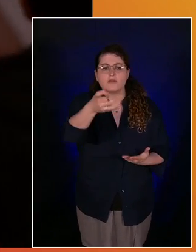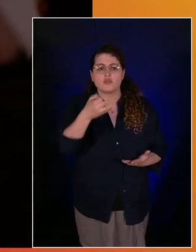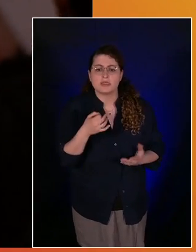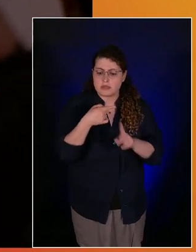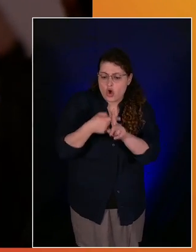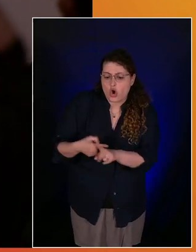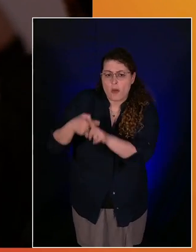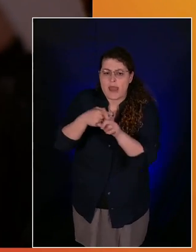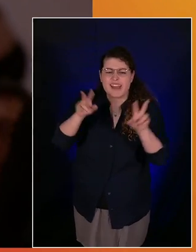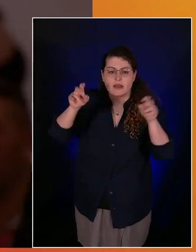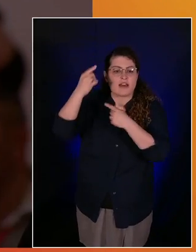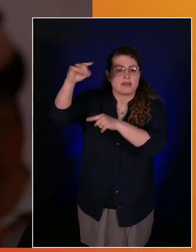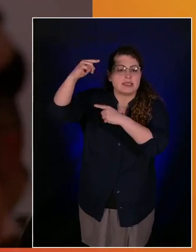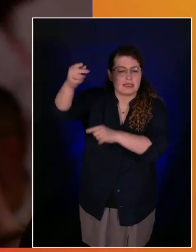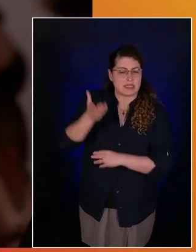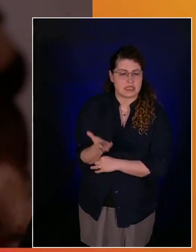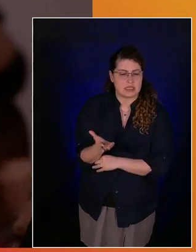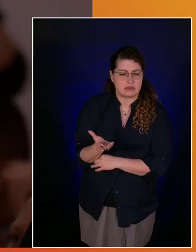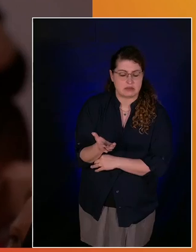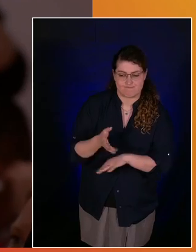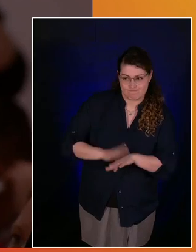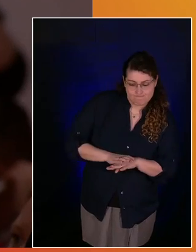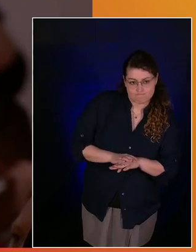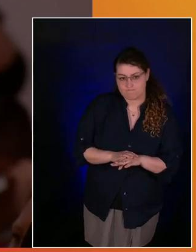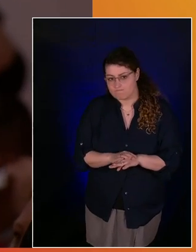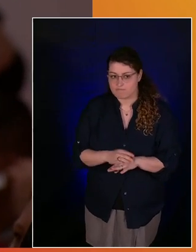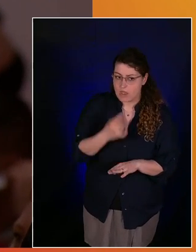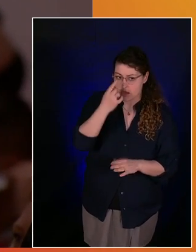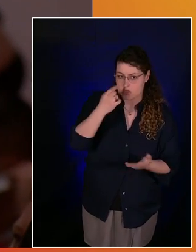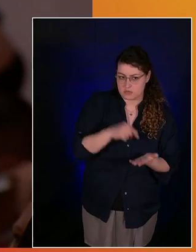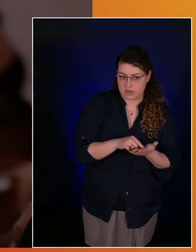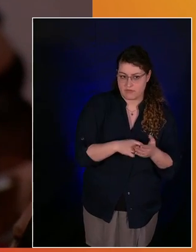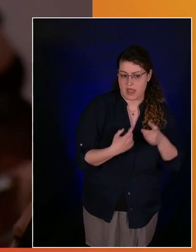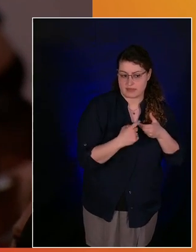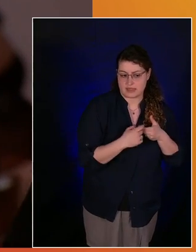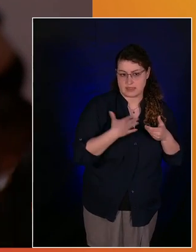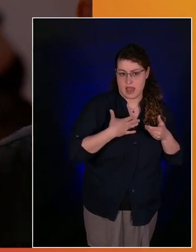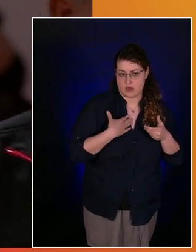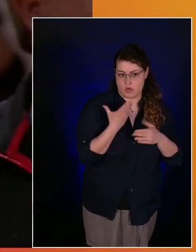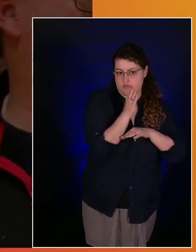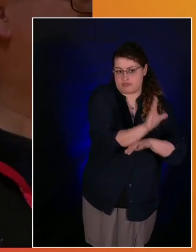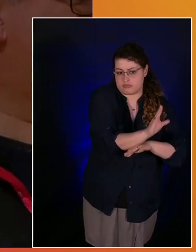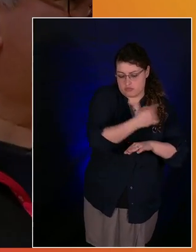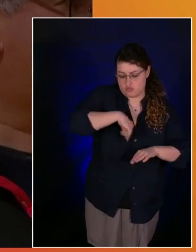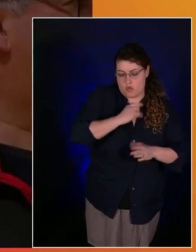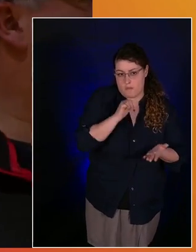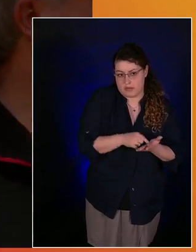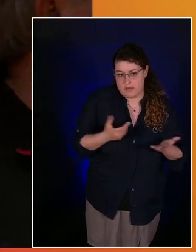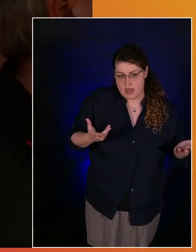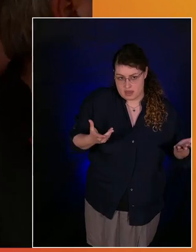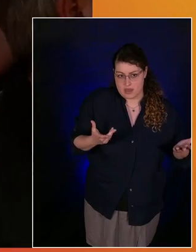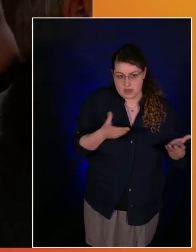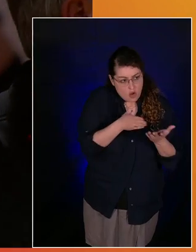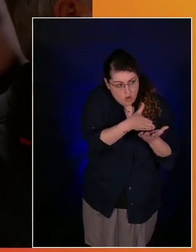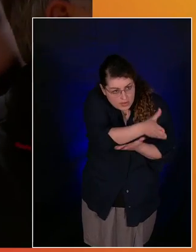revendicatif et nous euh enfin moi je préfère avec le syndicat dont je porte les voix parler de les